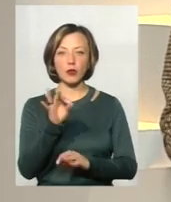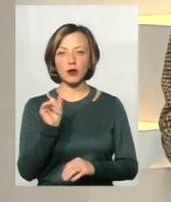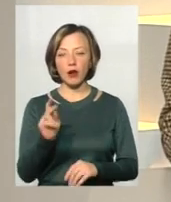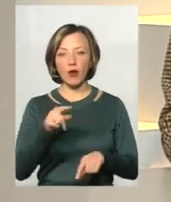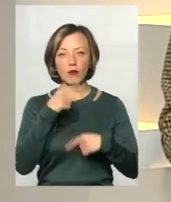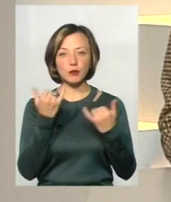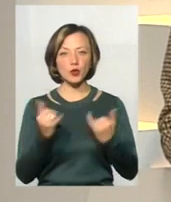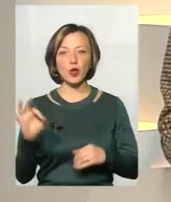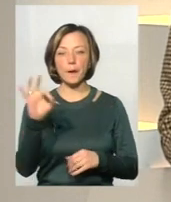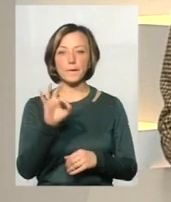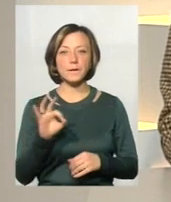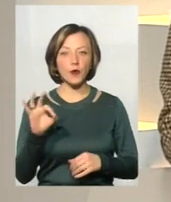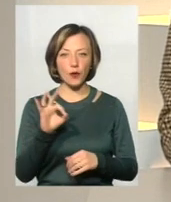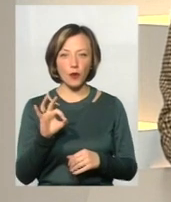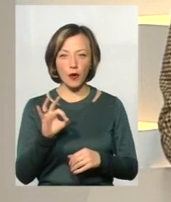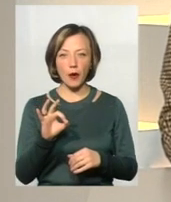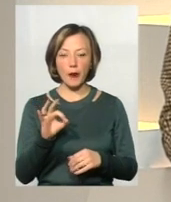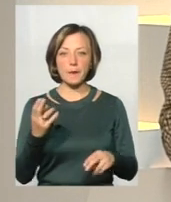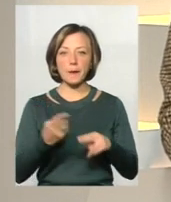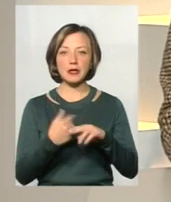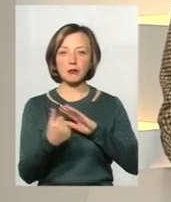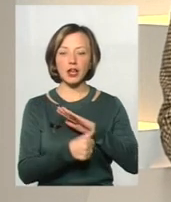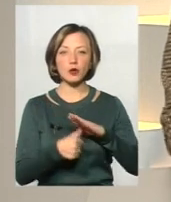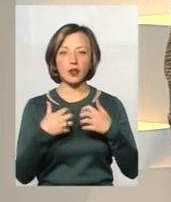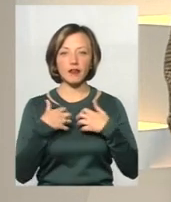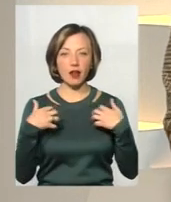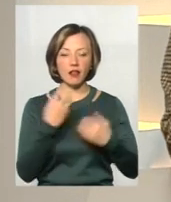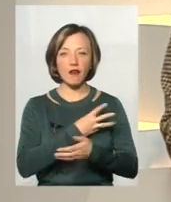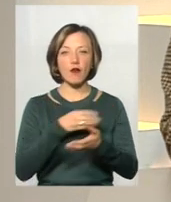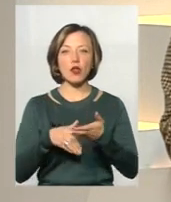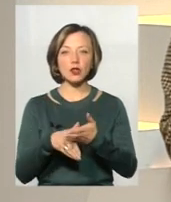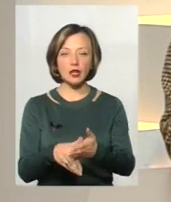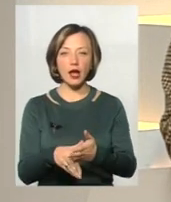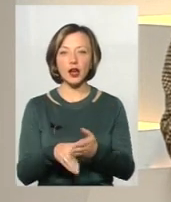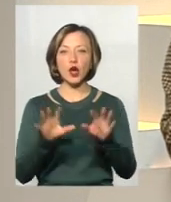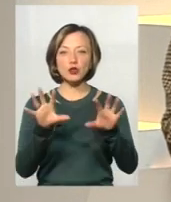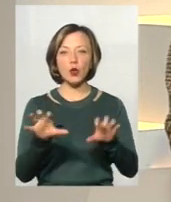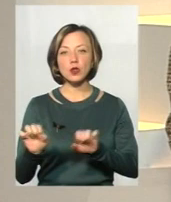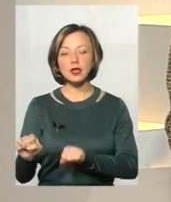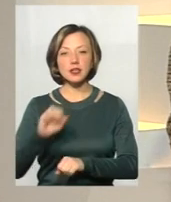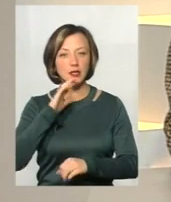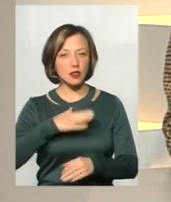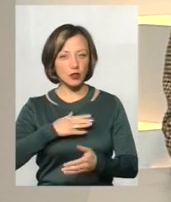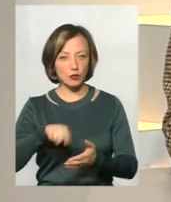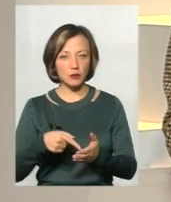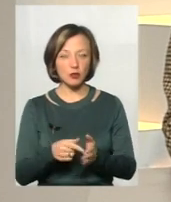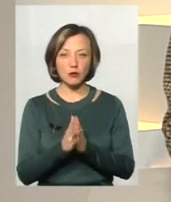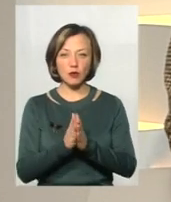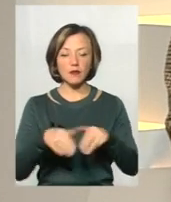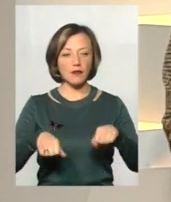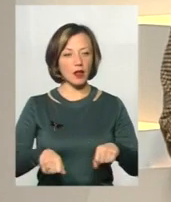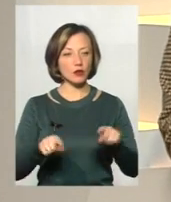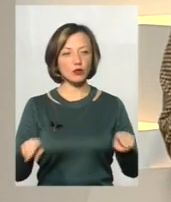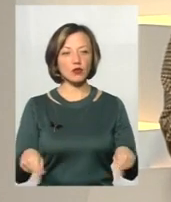А говоримо ми сьогодні про безпритульних тварин. Волонтери, зоозахисники нашого міста просять посадовців